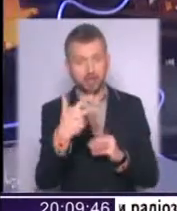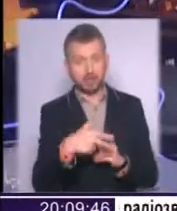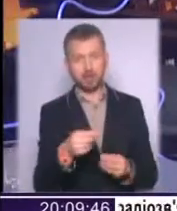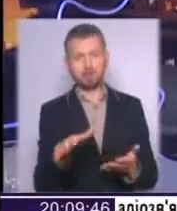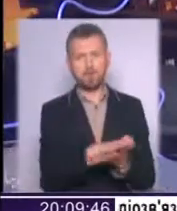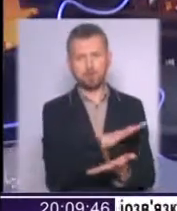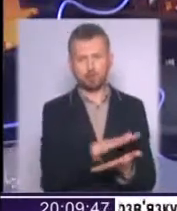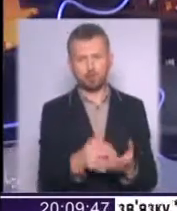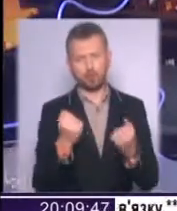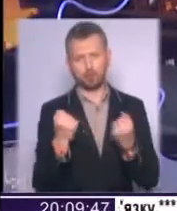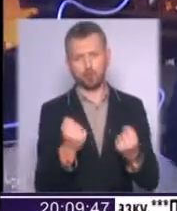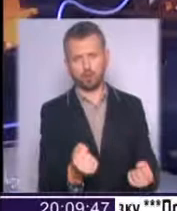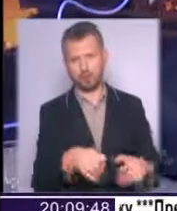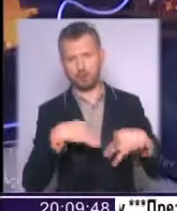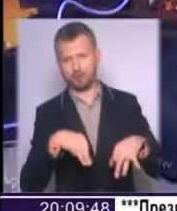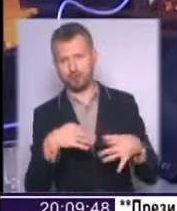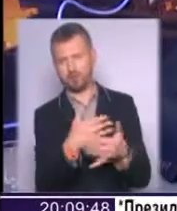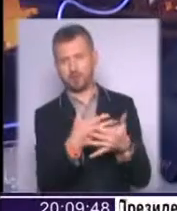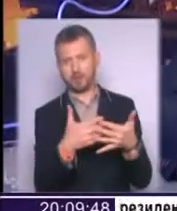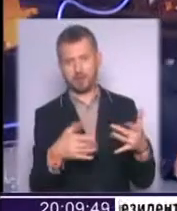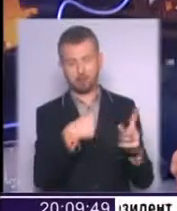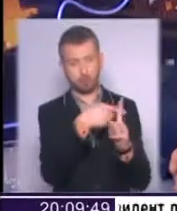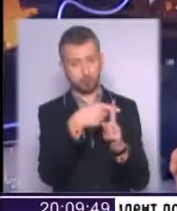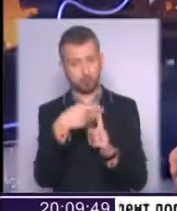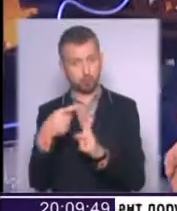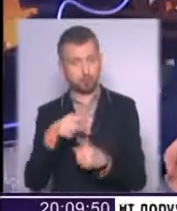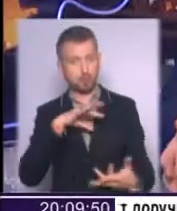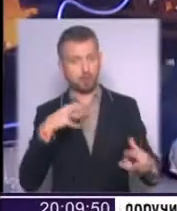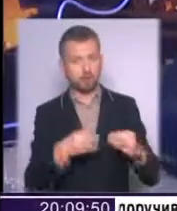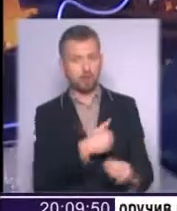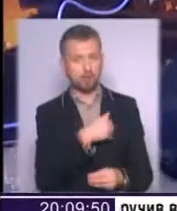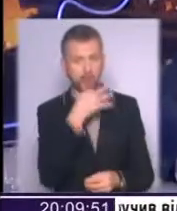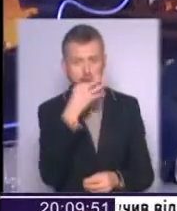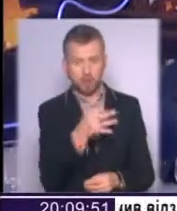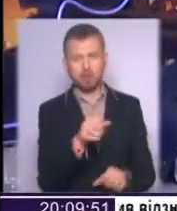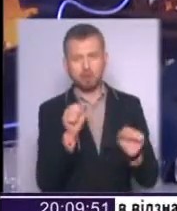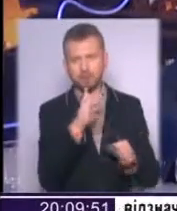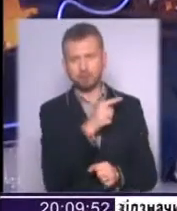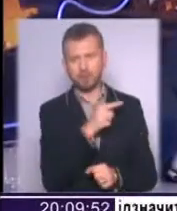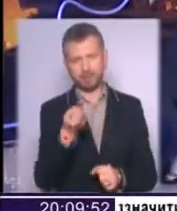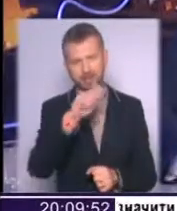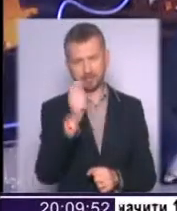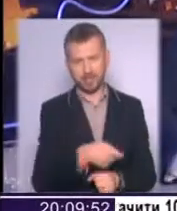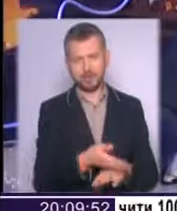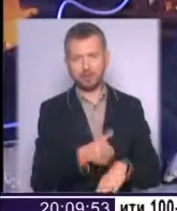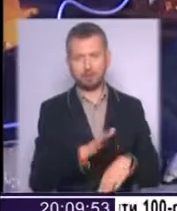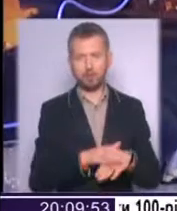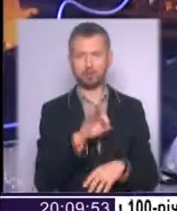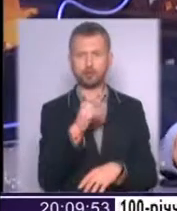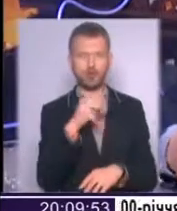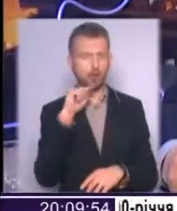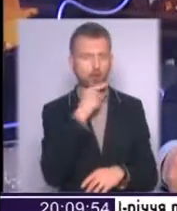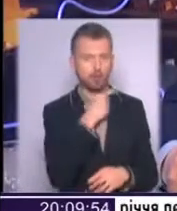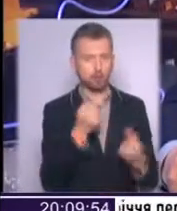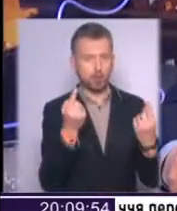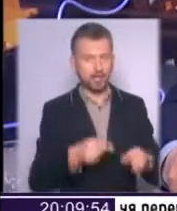автомобілі, плюс там десь якісь моменти і так далі. І тому в цілому я хочу сказати, що можна в час війни і складної соціально-економічної кризи